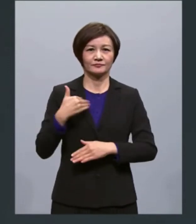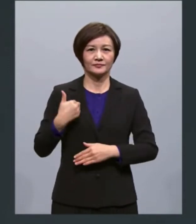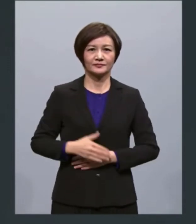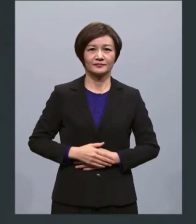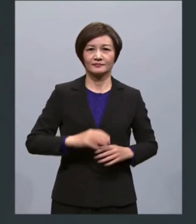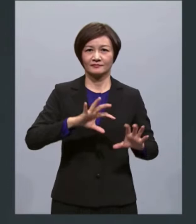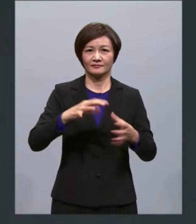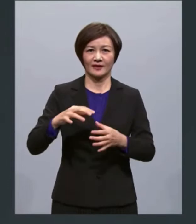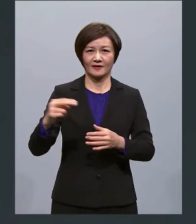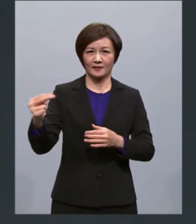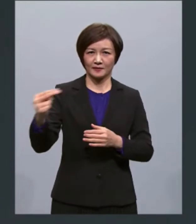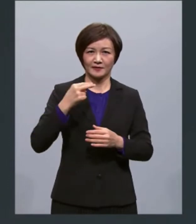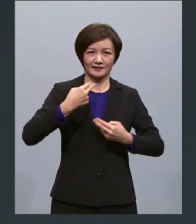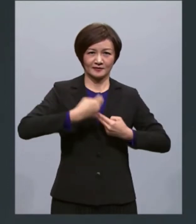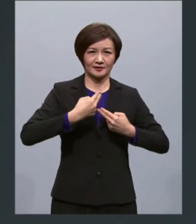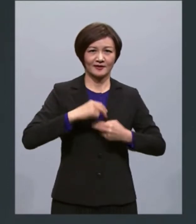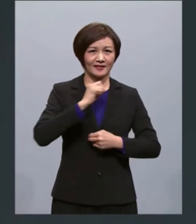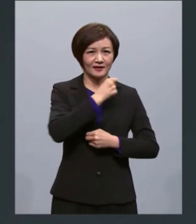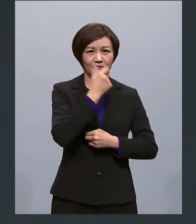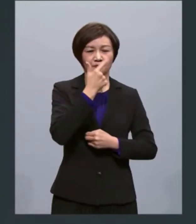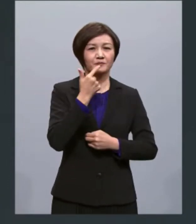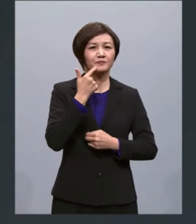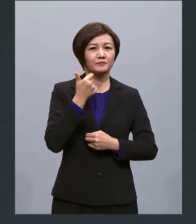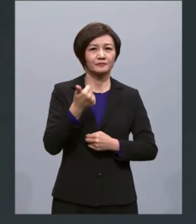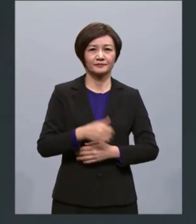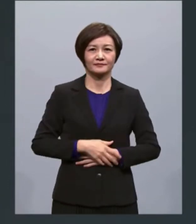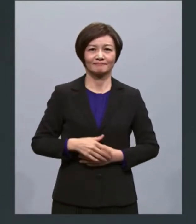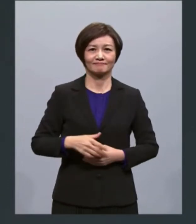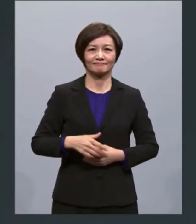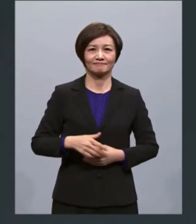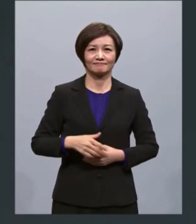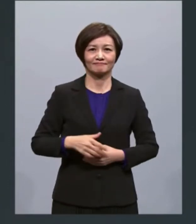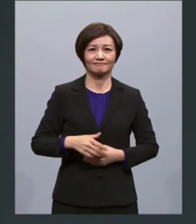让世界重新相近美好的台湾。大家加